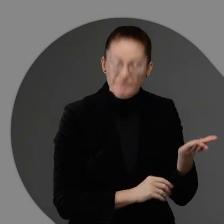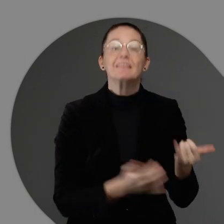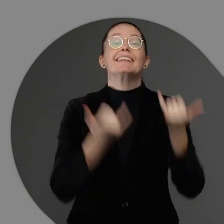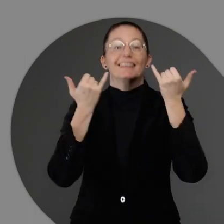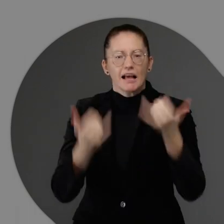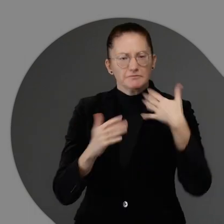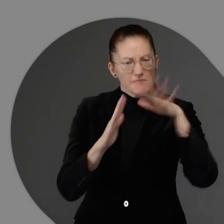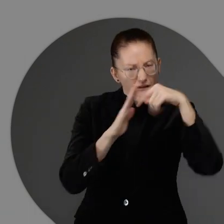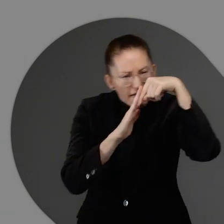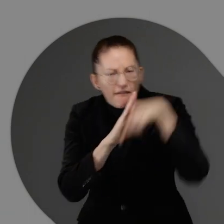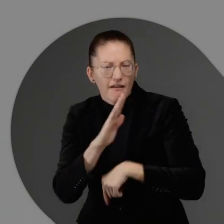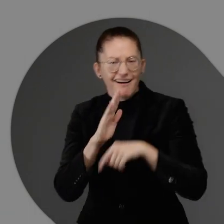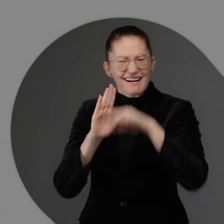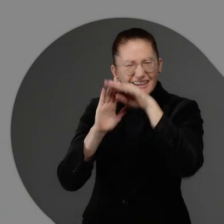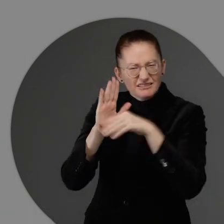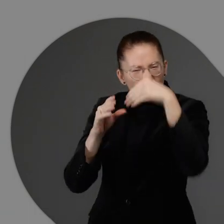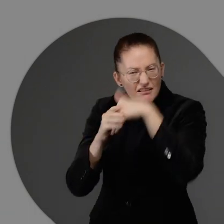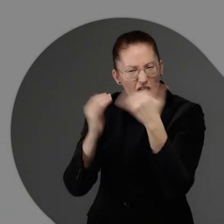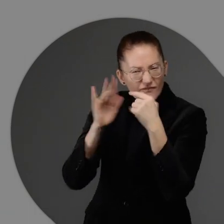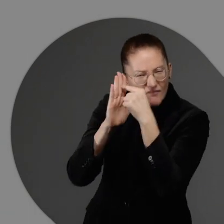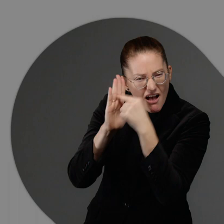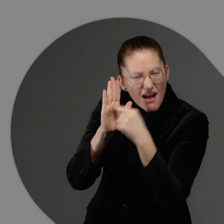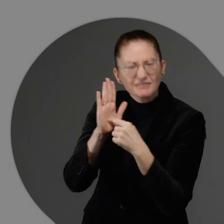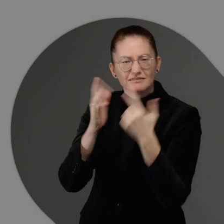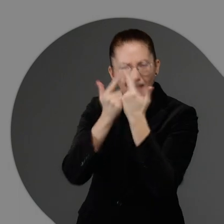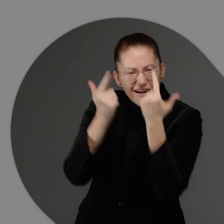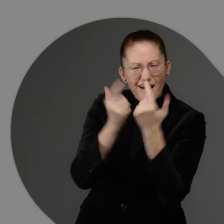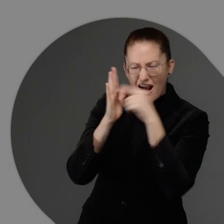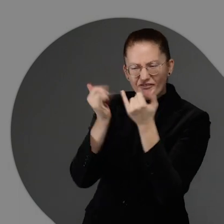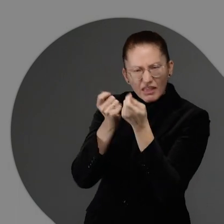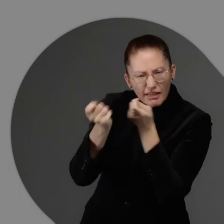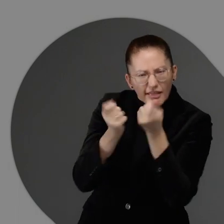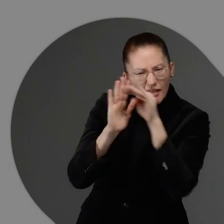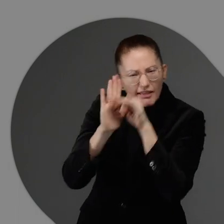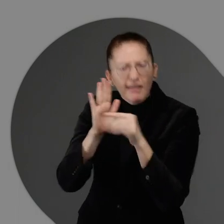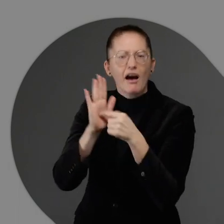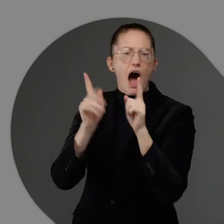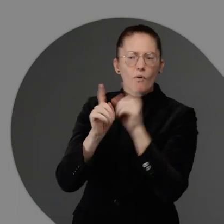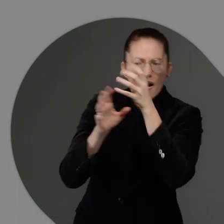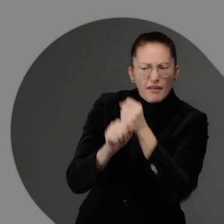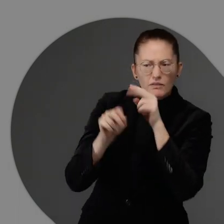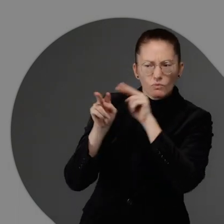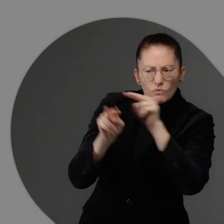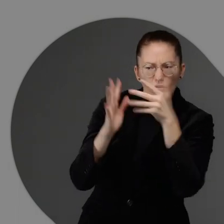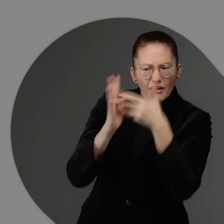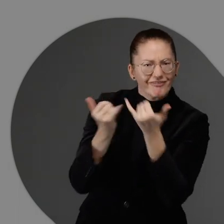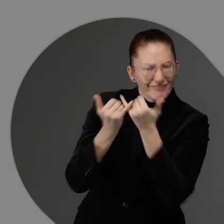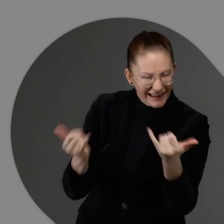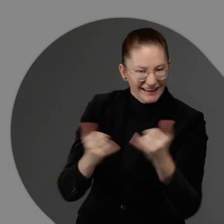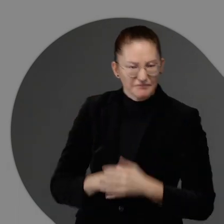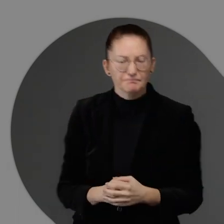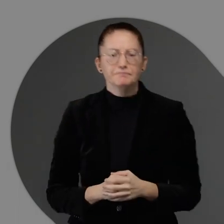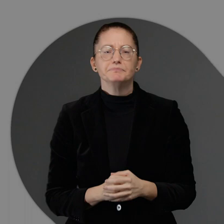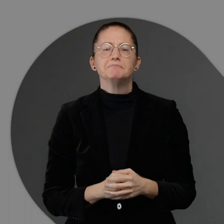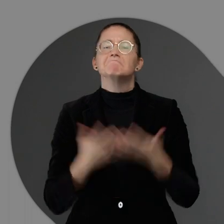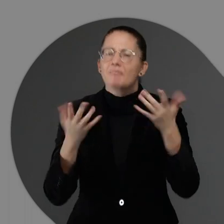Barrierefreiheit vorgestellt. Heute tauchen wir tiefer in das Thema ein. Es wird der Inhalt des Gesetzes vorgestellt und erklärt, was genau es regelt und